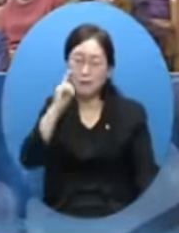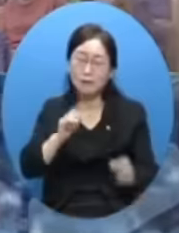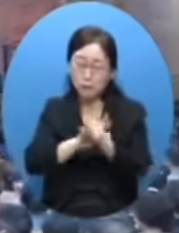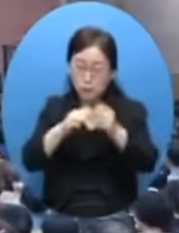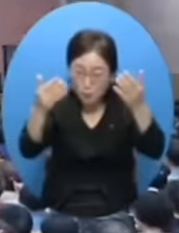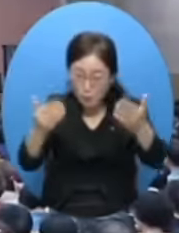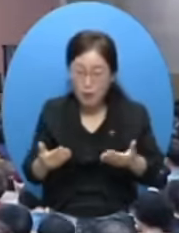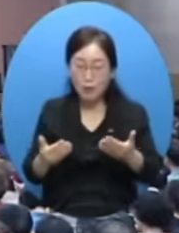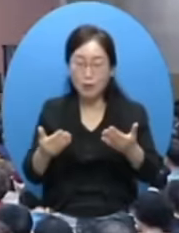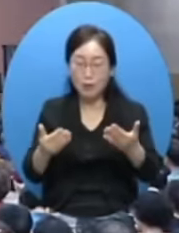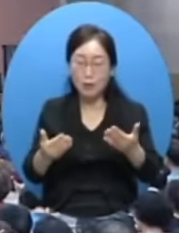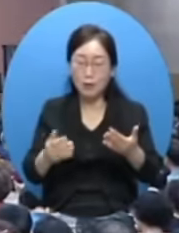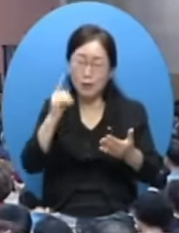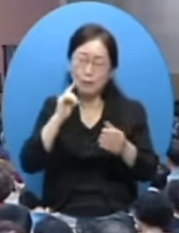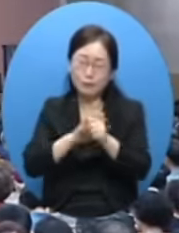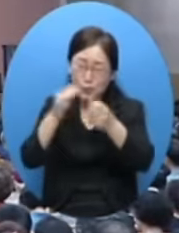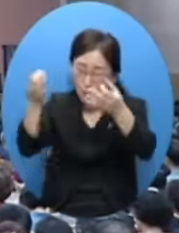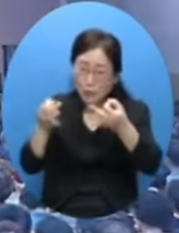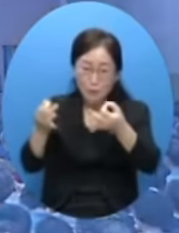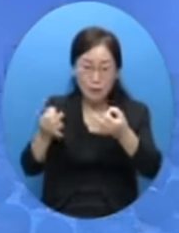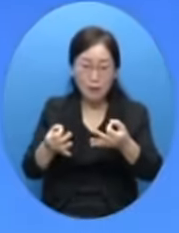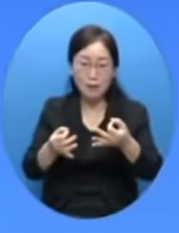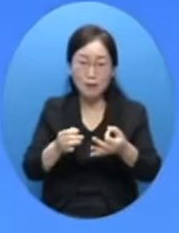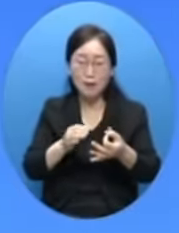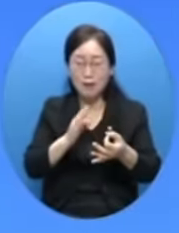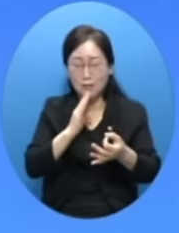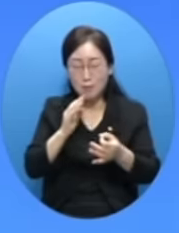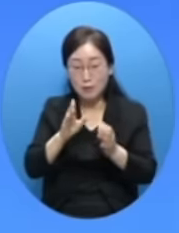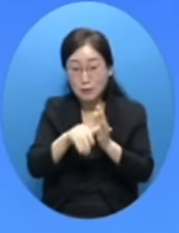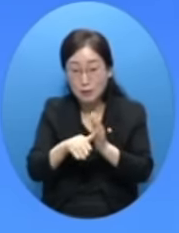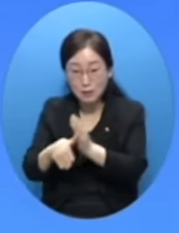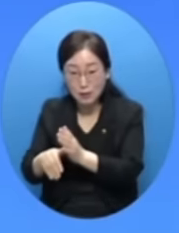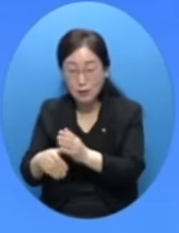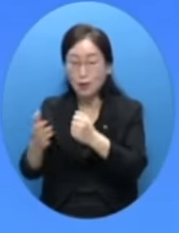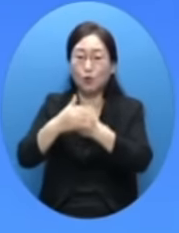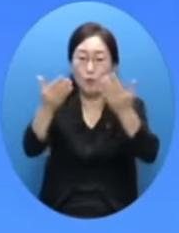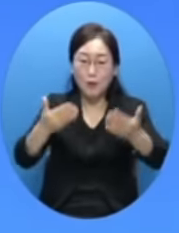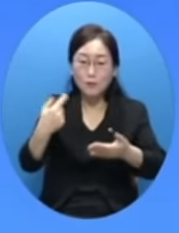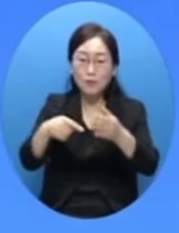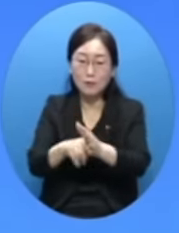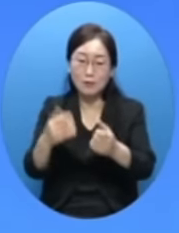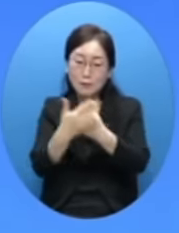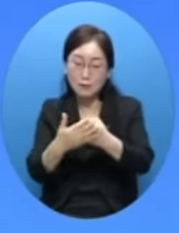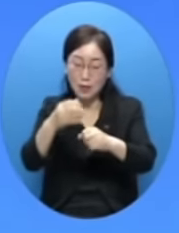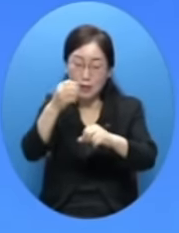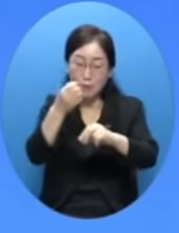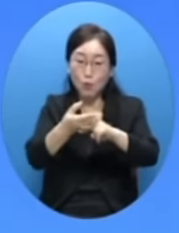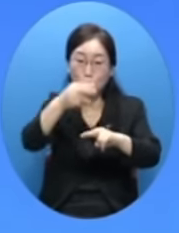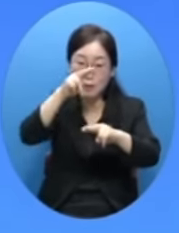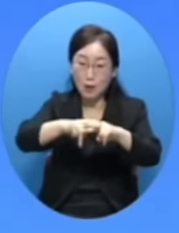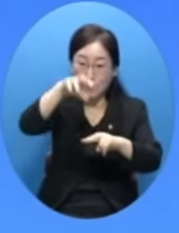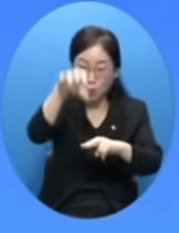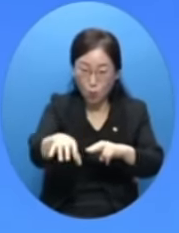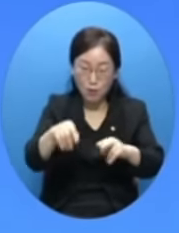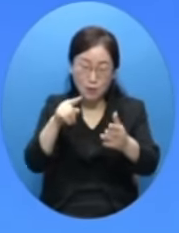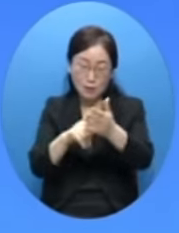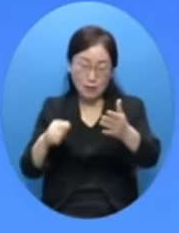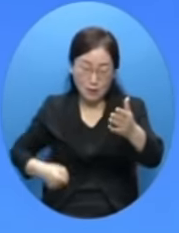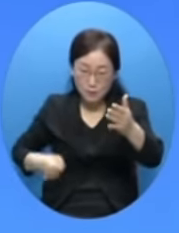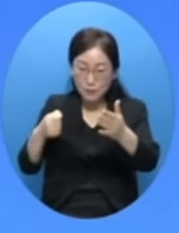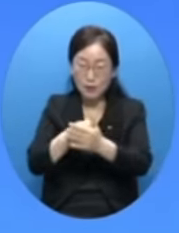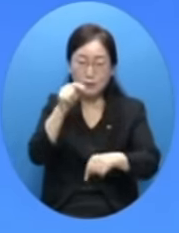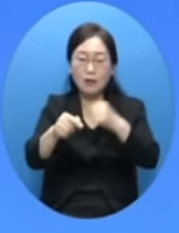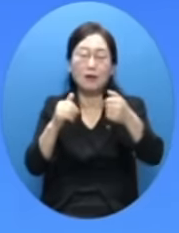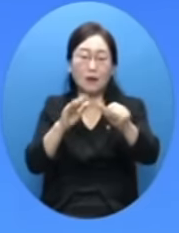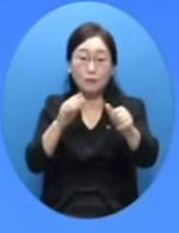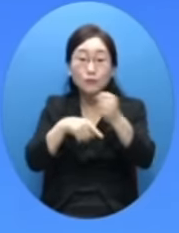긍휼하심을 받고 불쌍히 여기심을 받고 때를 따라 돕는 은혜를 얻기 위해서 은혜 보좌 앞에 담대히 나가라고 말씀합니다. 우리는 기도로 주 앞에